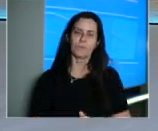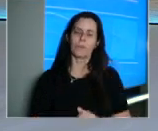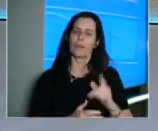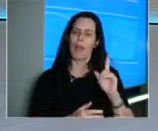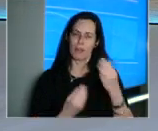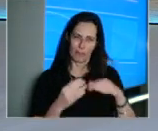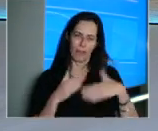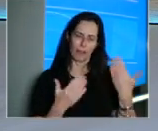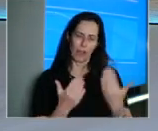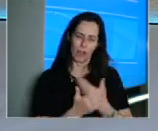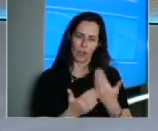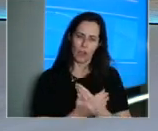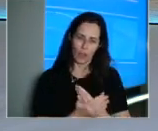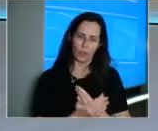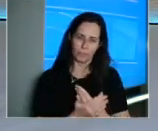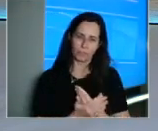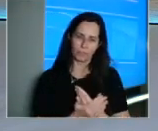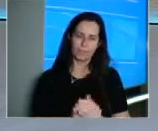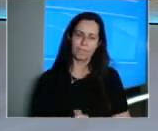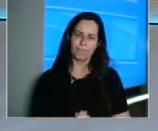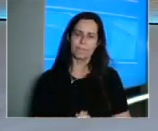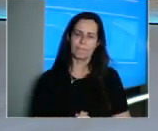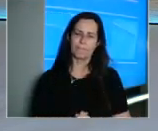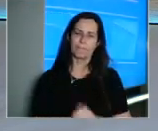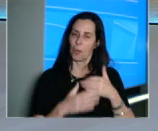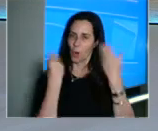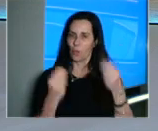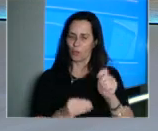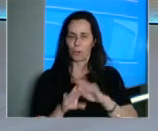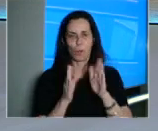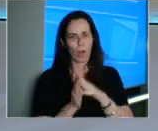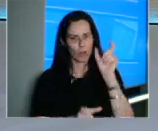בוקר, אבל מיד אחרי הכותרות הבאות, אנחנו נהיה עם בוקר טוב כנסת, עם האורחים